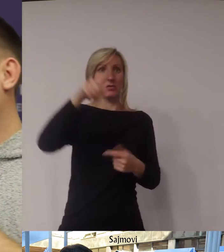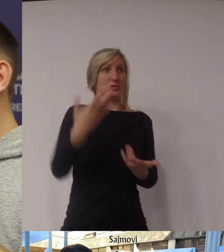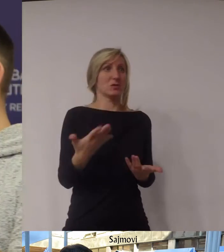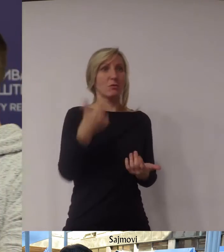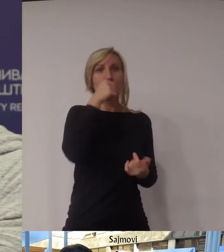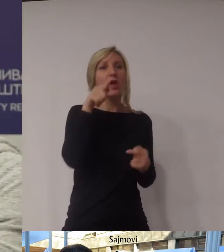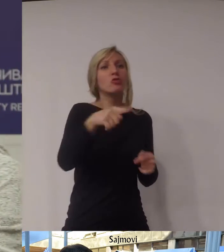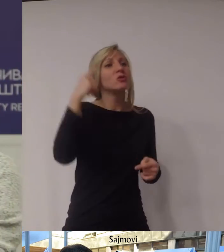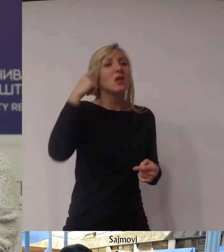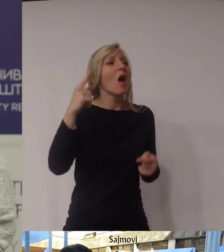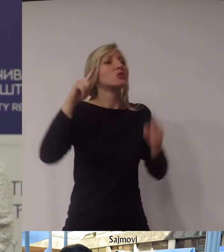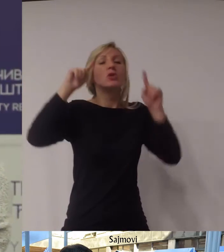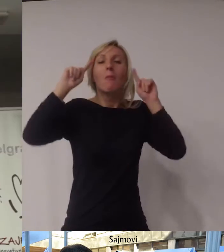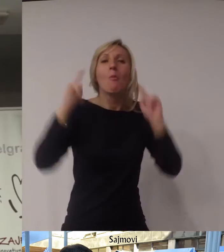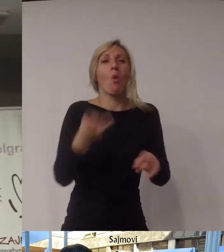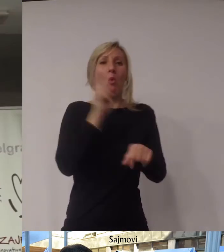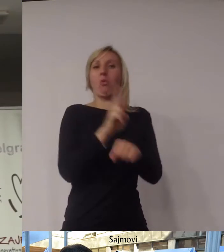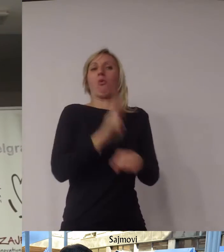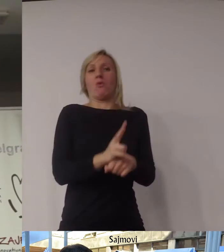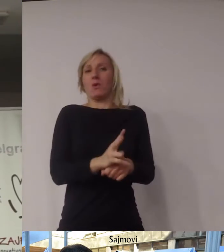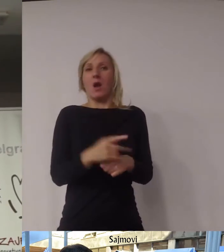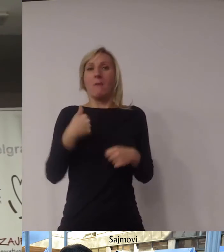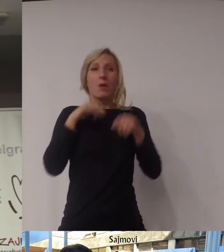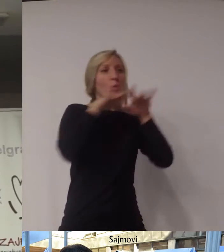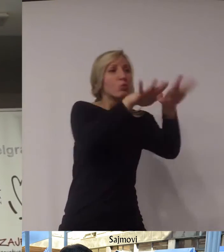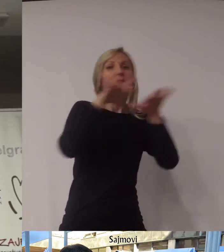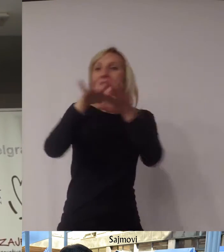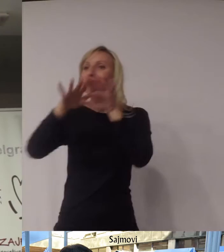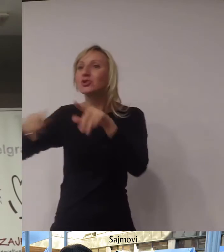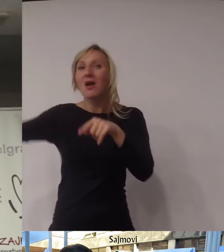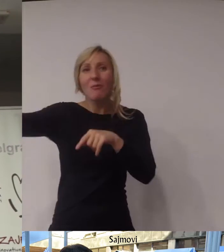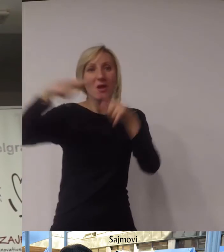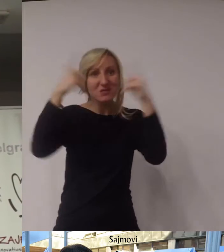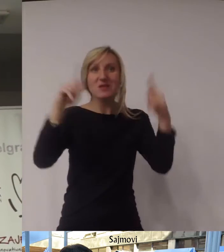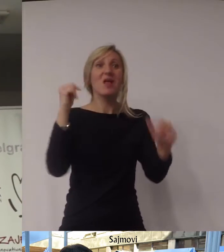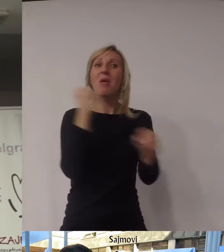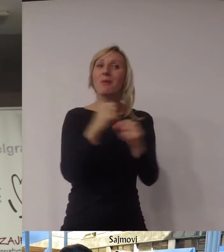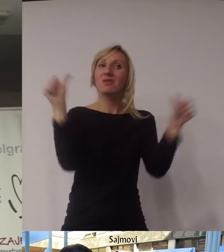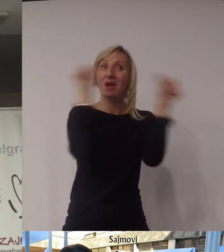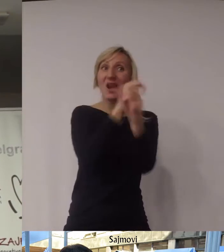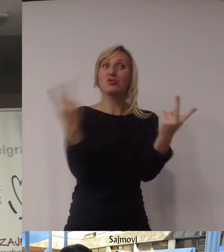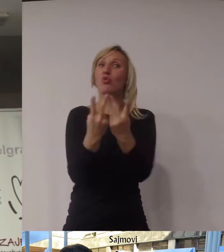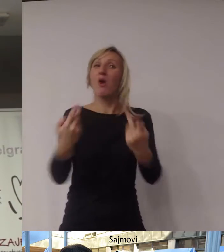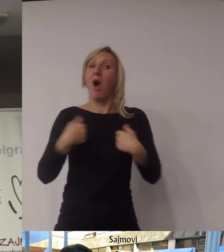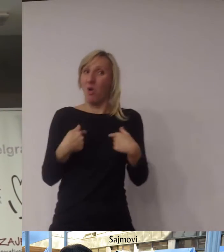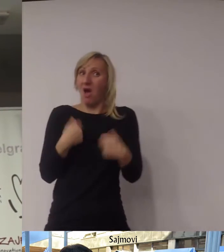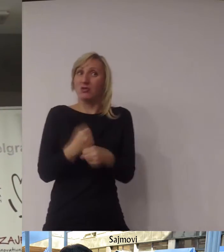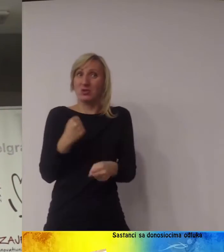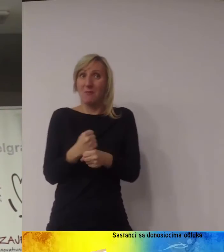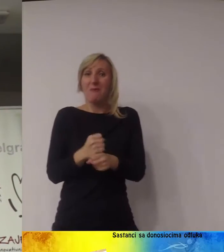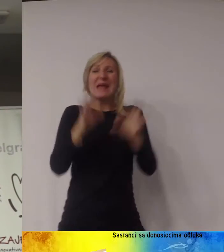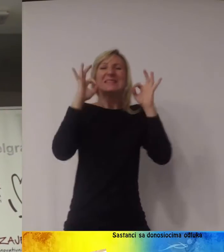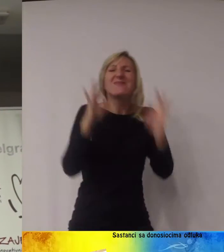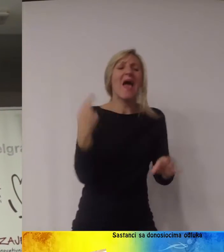reč prevencije. Utičemo na njihovu svest da ne naprave grešku koju sam ja napravio i da pri svakom